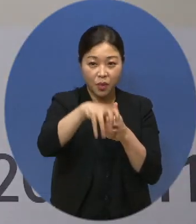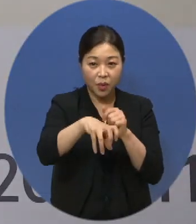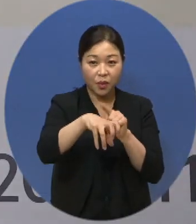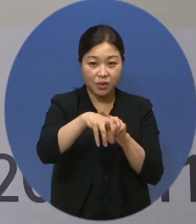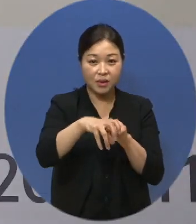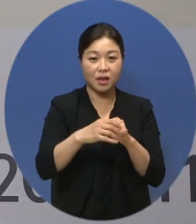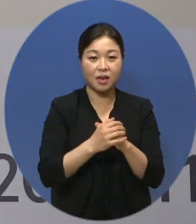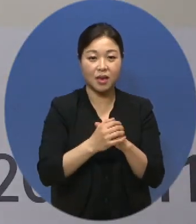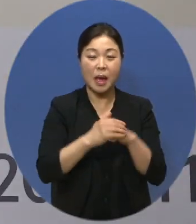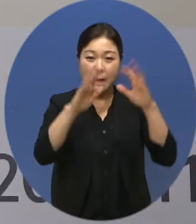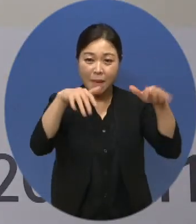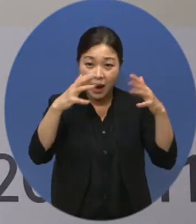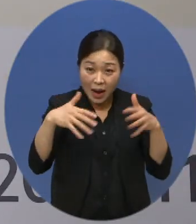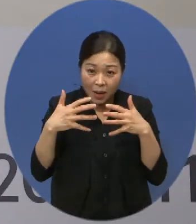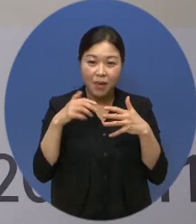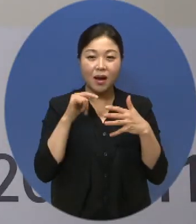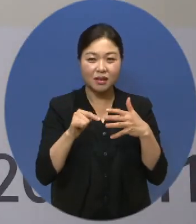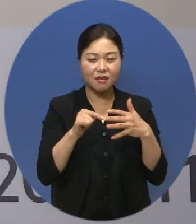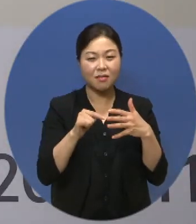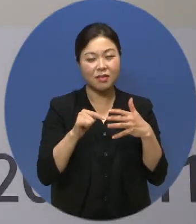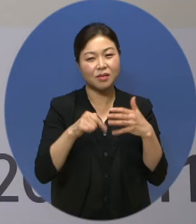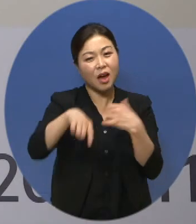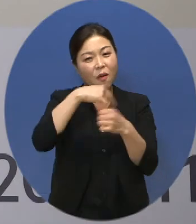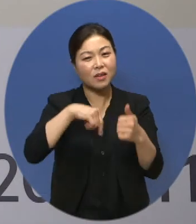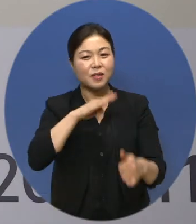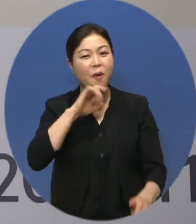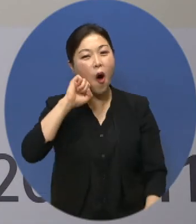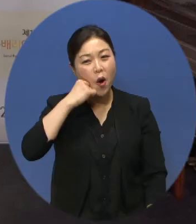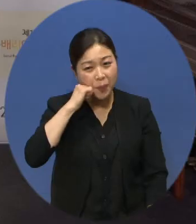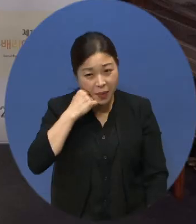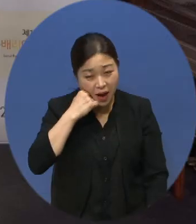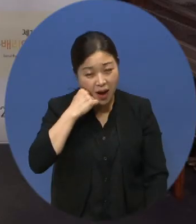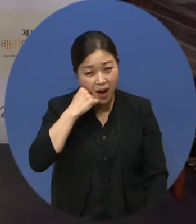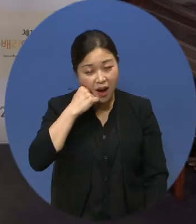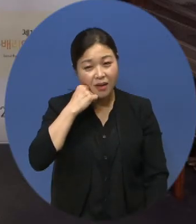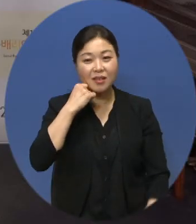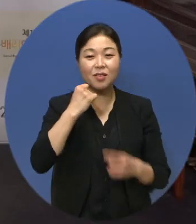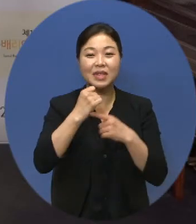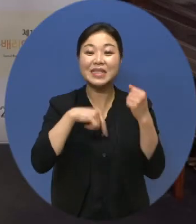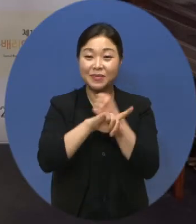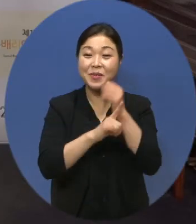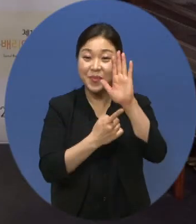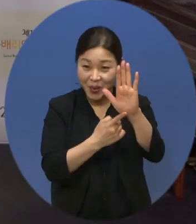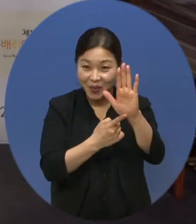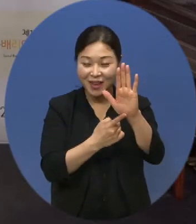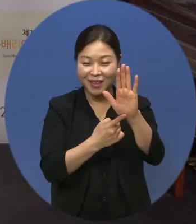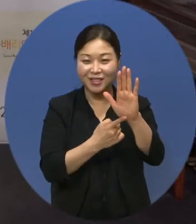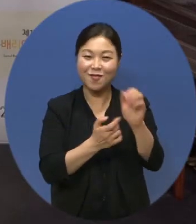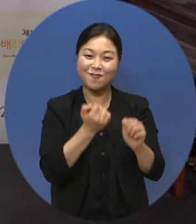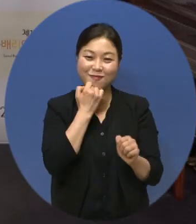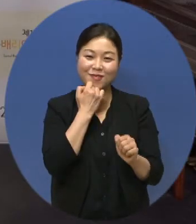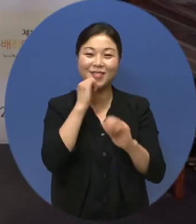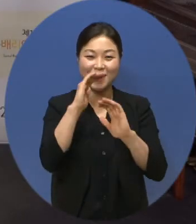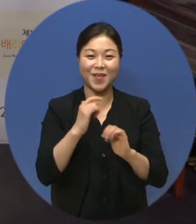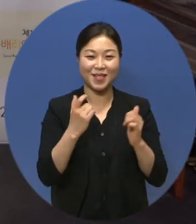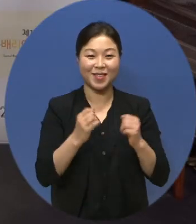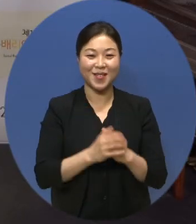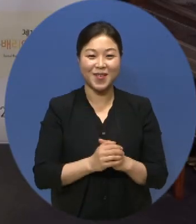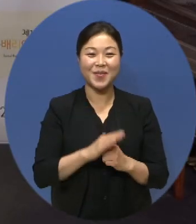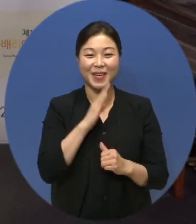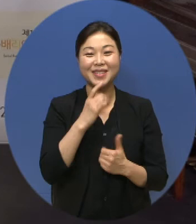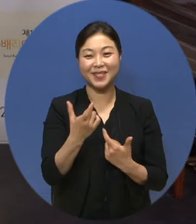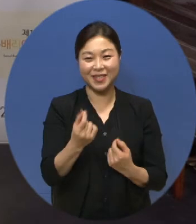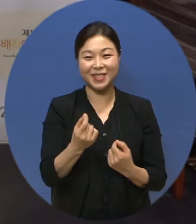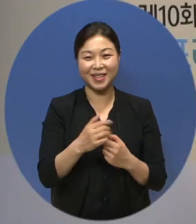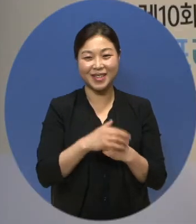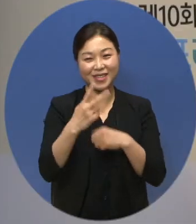게 뭐가 이렇게 어렵나라고 하면서 묻는 블랙 코미디입니다. 아, 네. 상당히 우리가 그랬죠. 그런 삶을 살아왔죠. 한